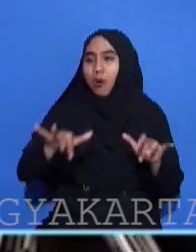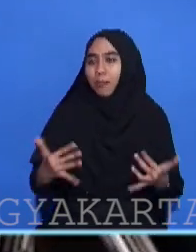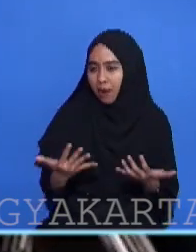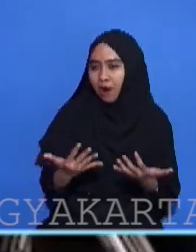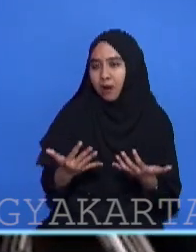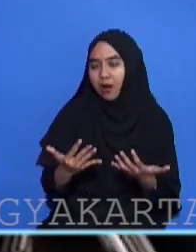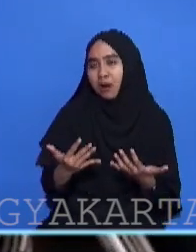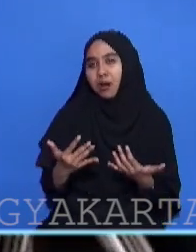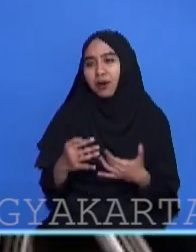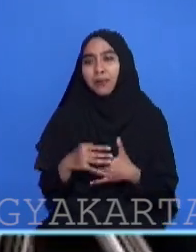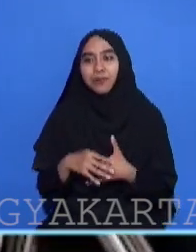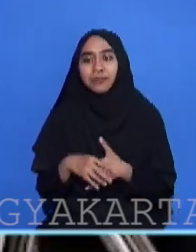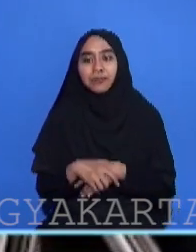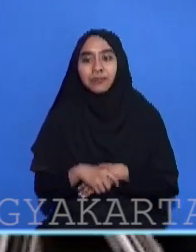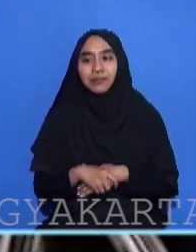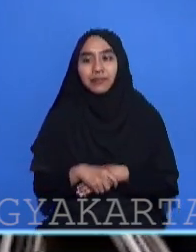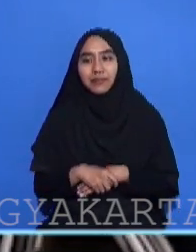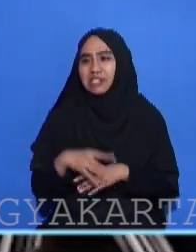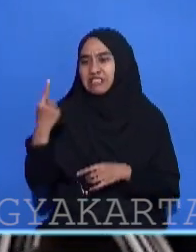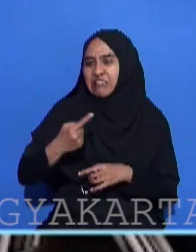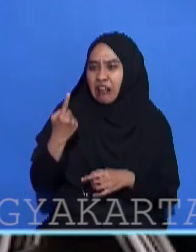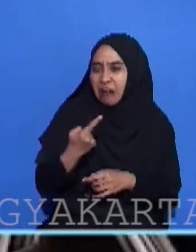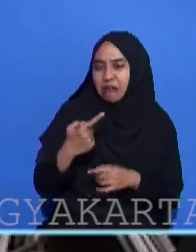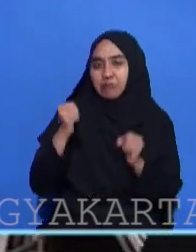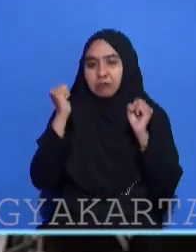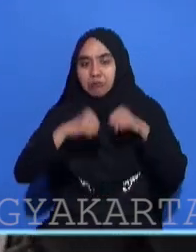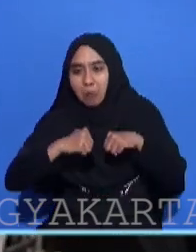Kelurahan Maguwoharjo nantinya kita sama-sama